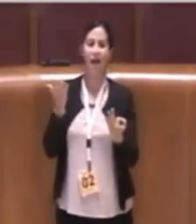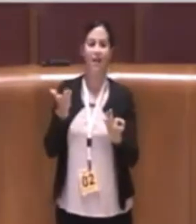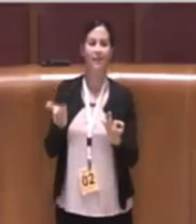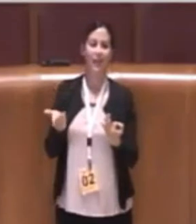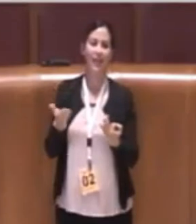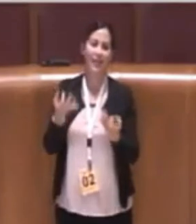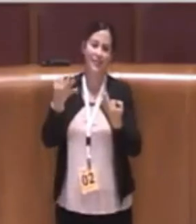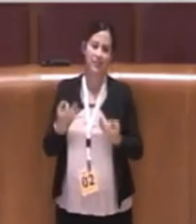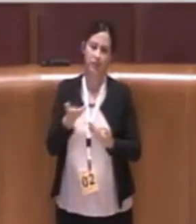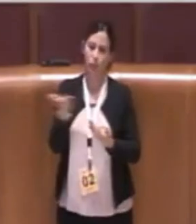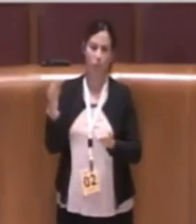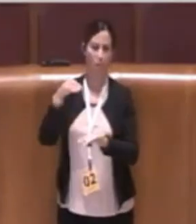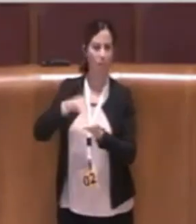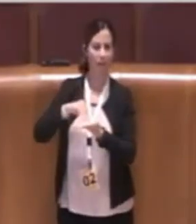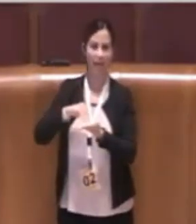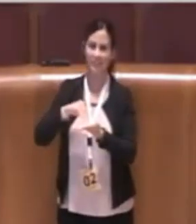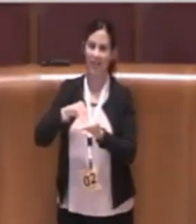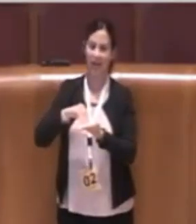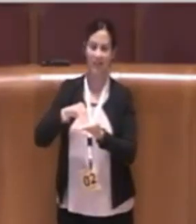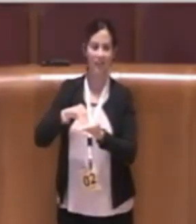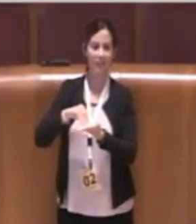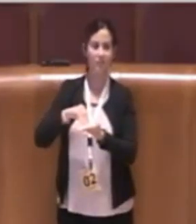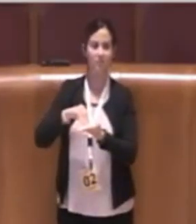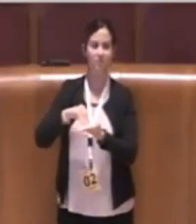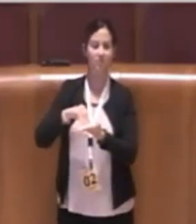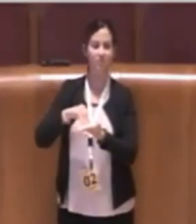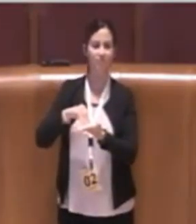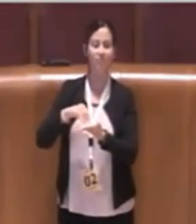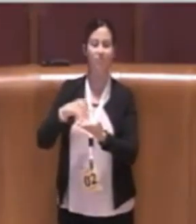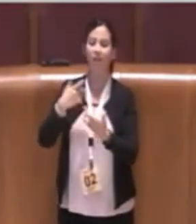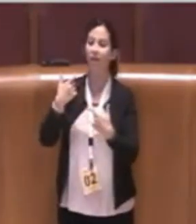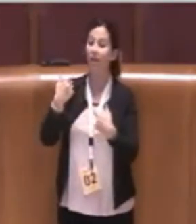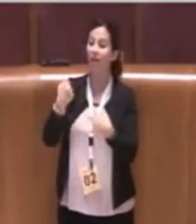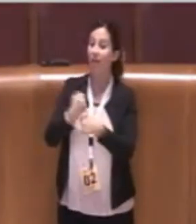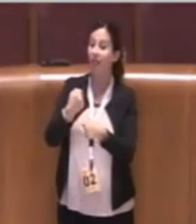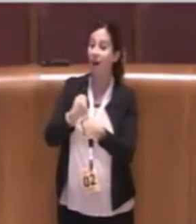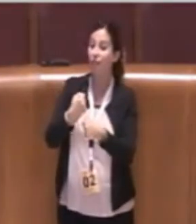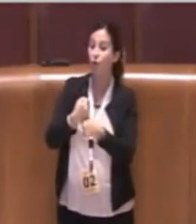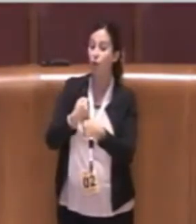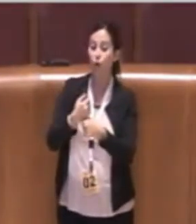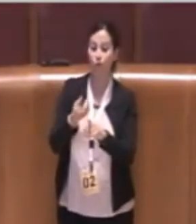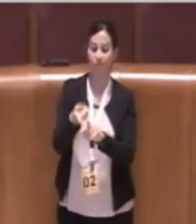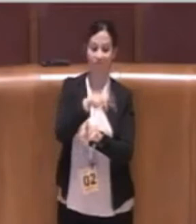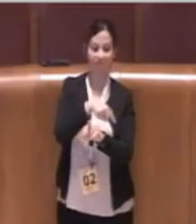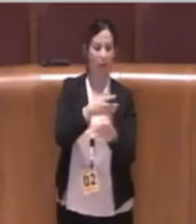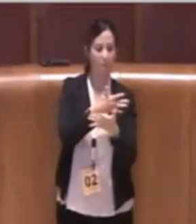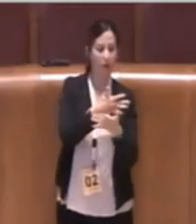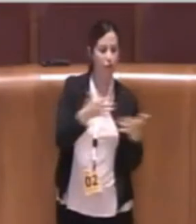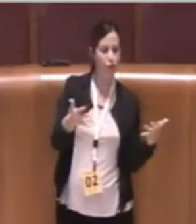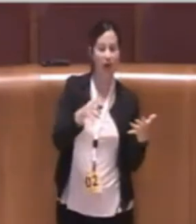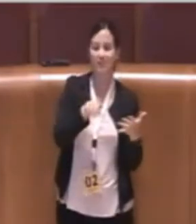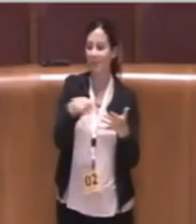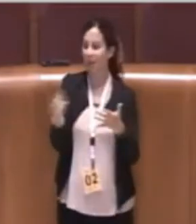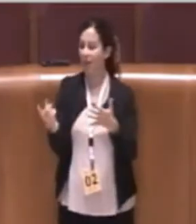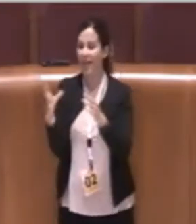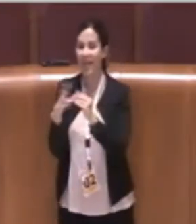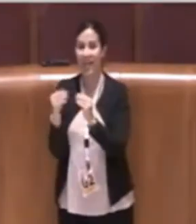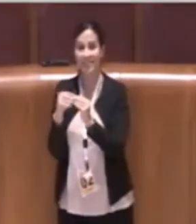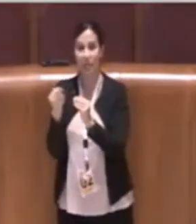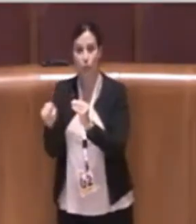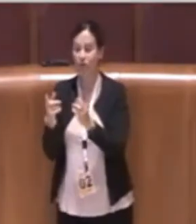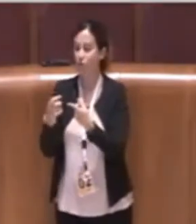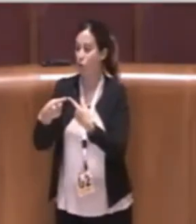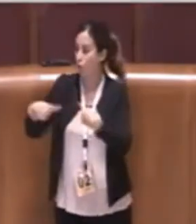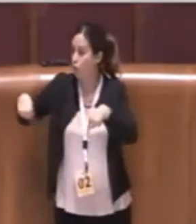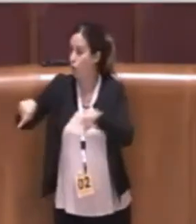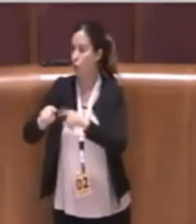e il lavoro sinergico tra la maggioranza e l'esecutivo e la Giunta. E